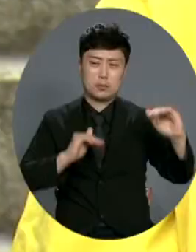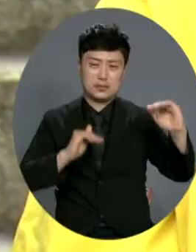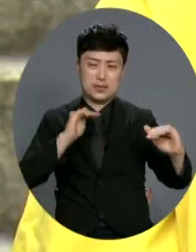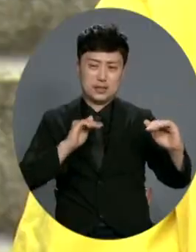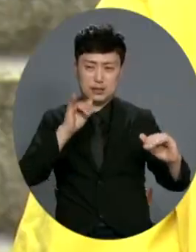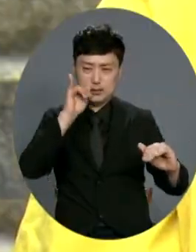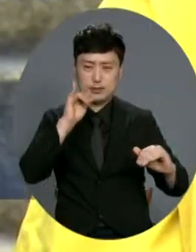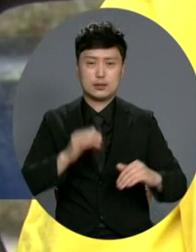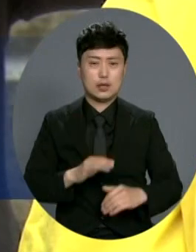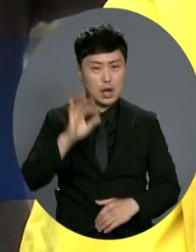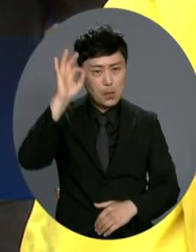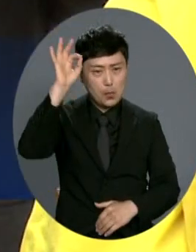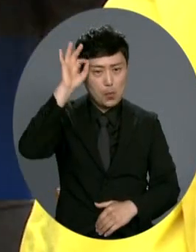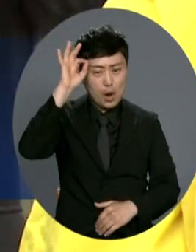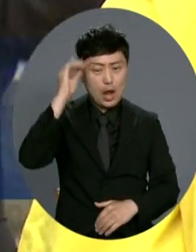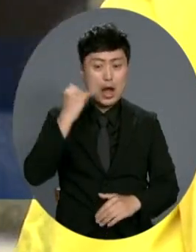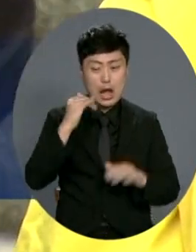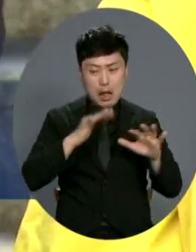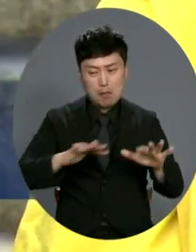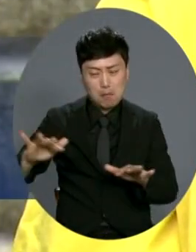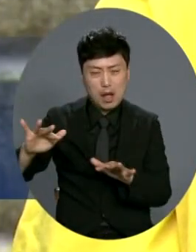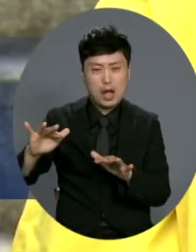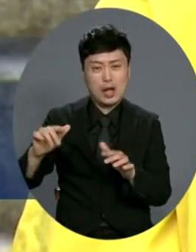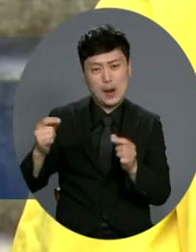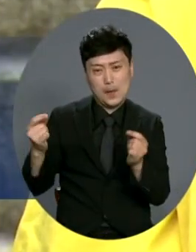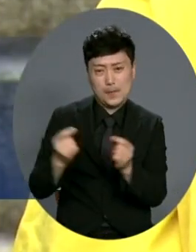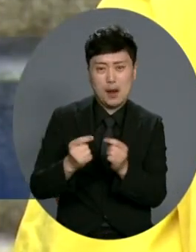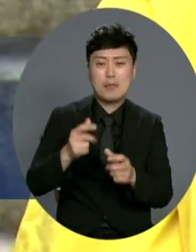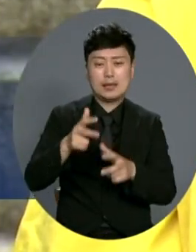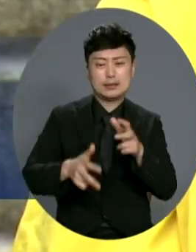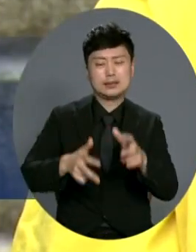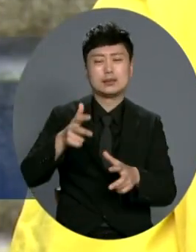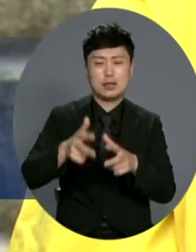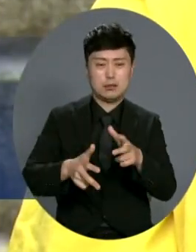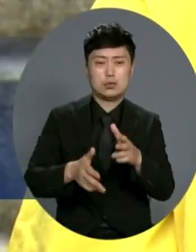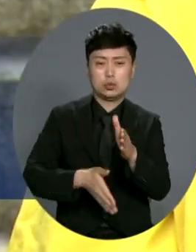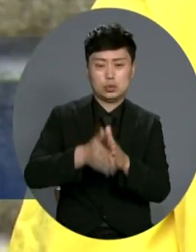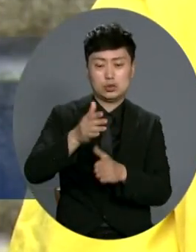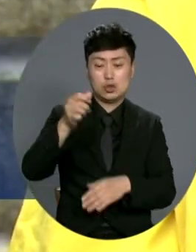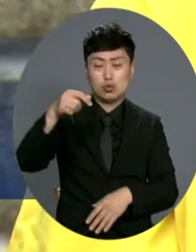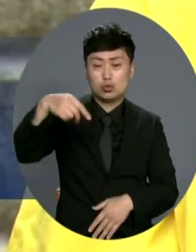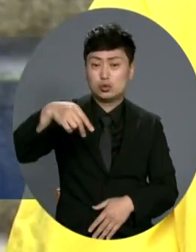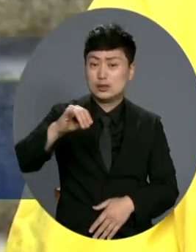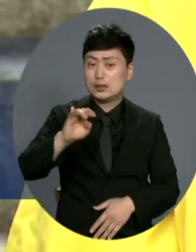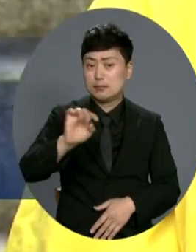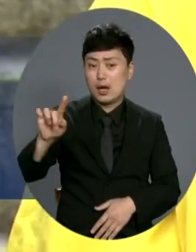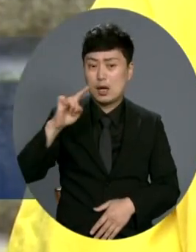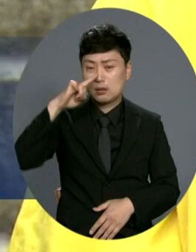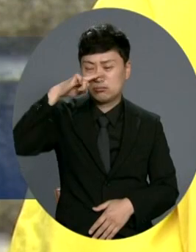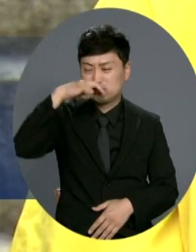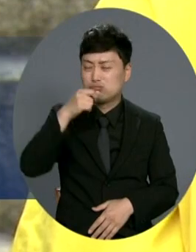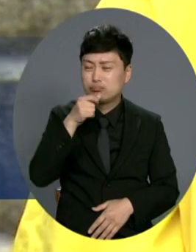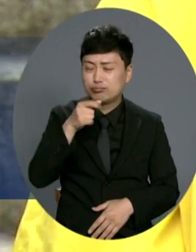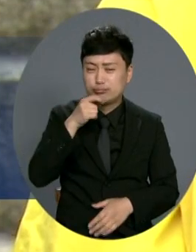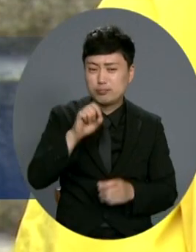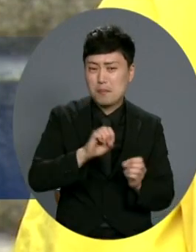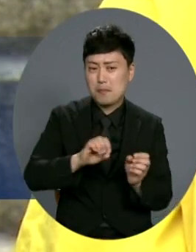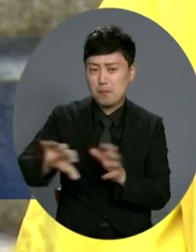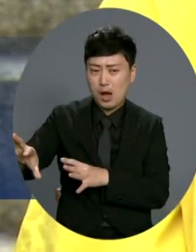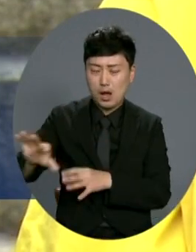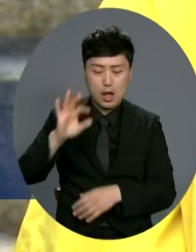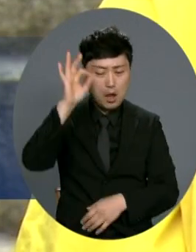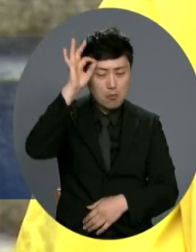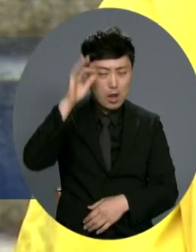특히 포항은 바다를 기반으로 한 산업이 발달한 해양 도시이다. 후쿠시마 오염수가 해양 투기 되었을 때